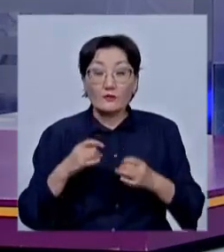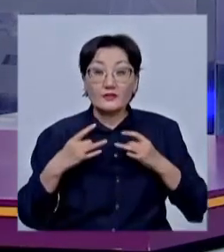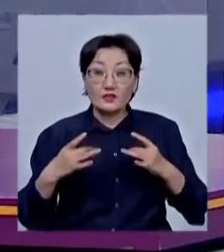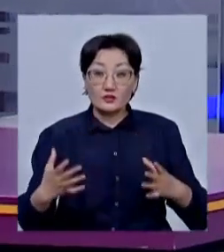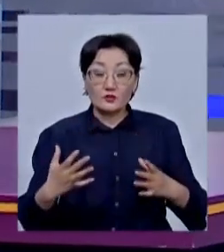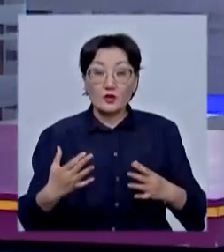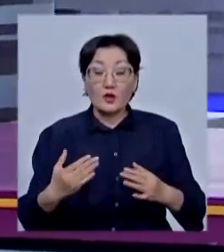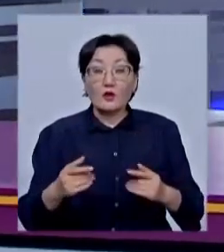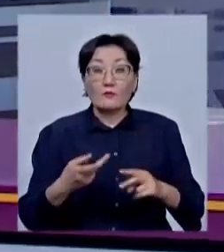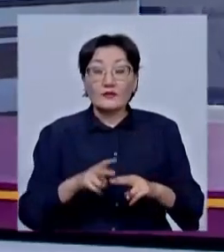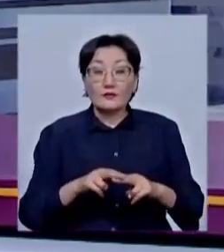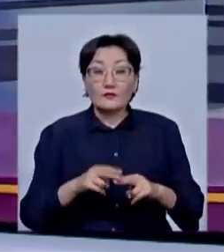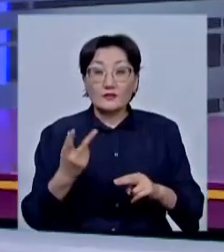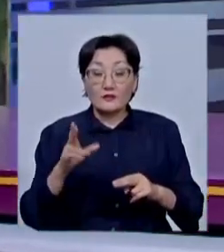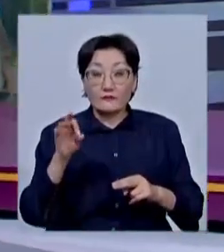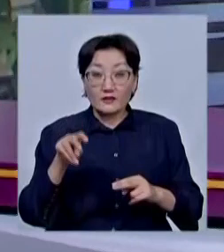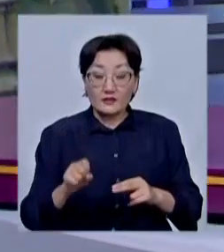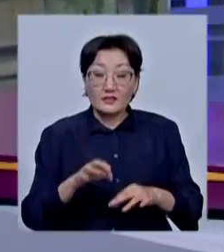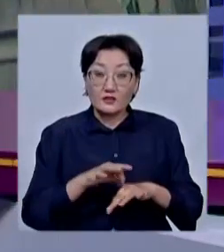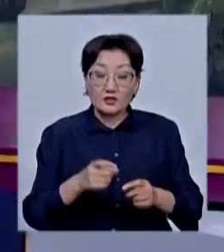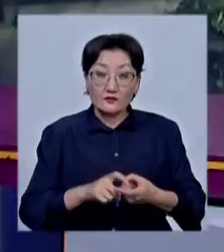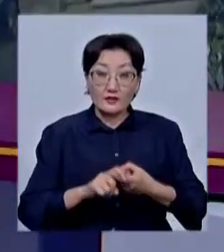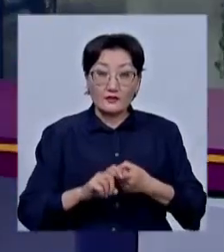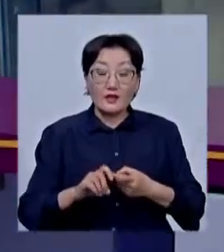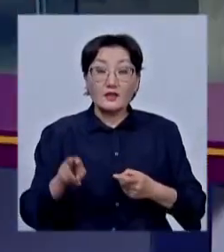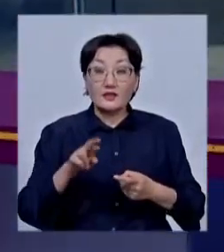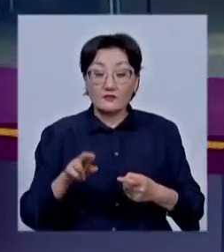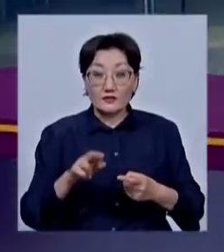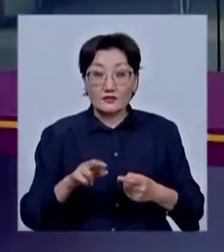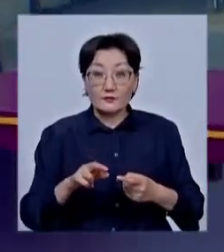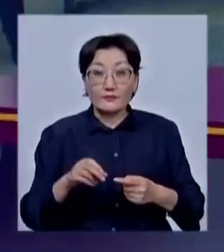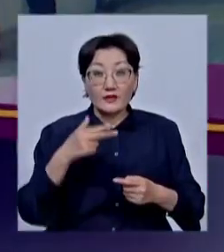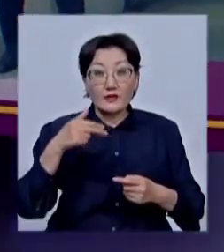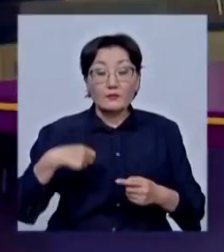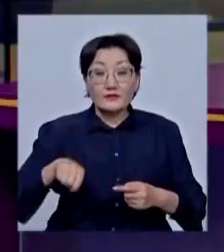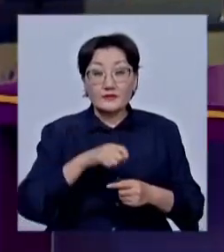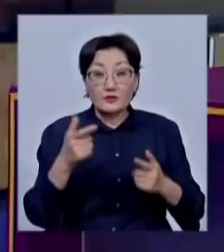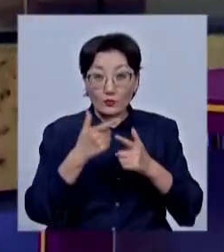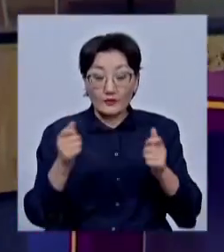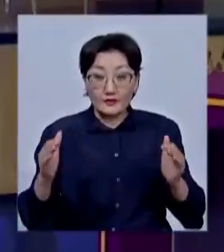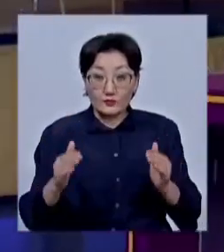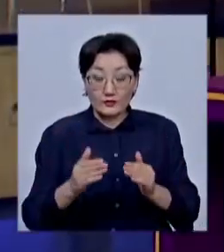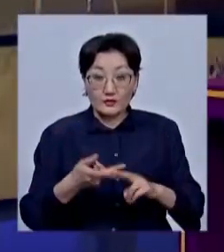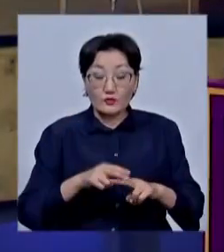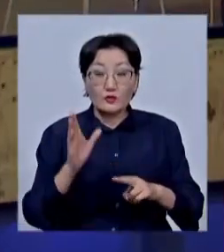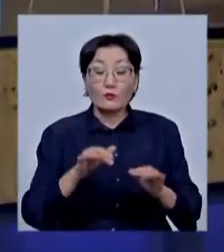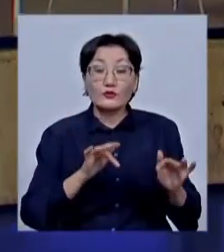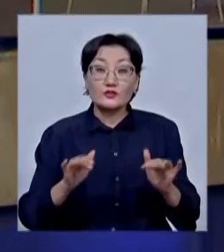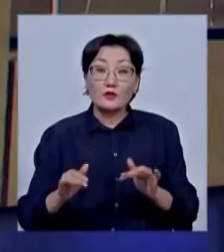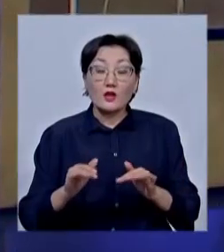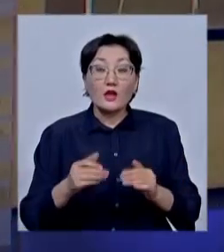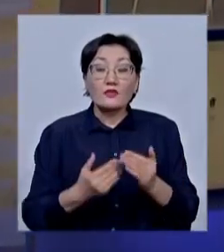праздников на фоне угрозы третьей волны COVID-19 в январе. Испания объявила об ограничениях, которые будут